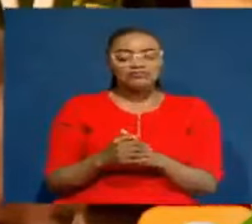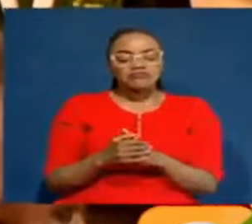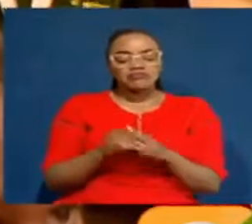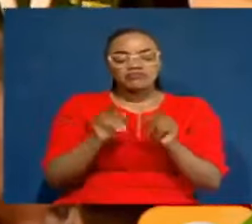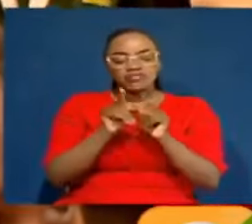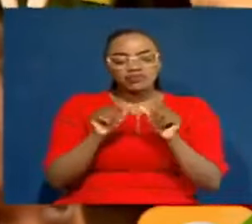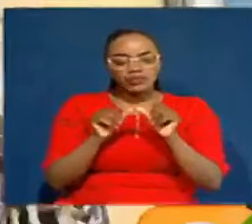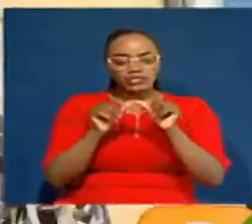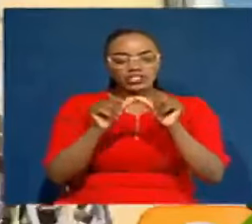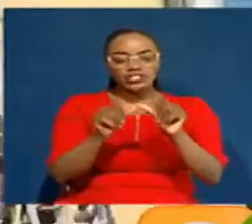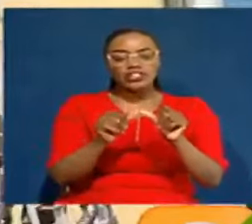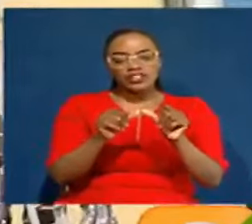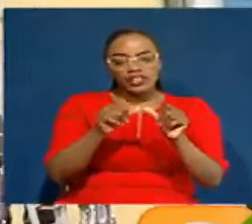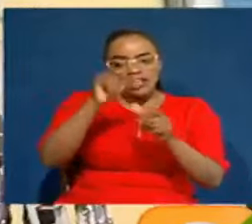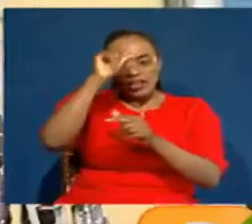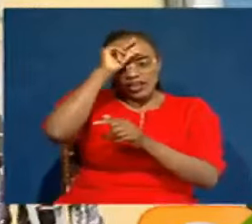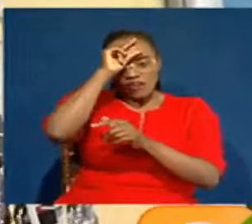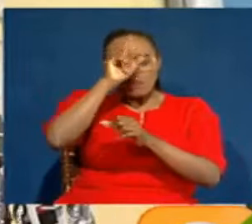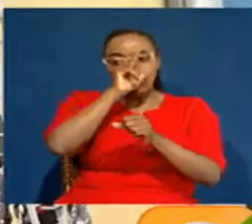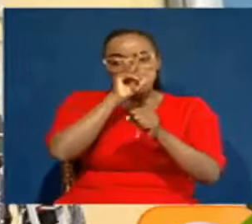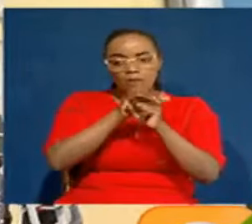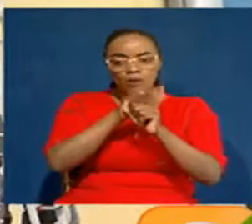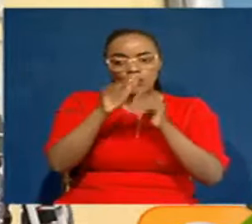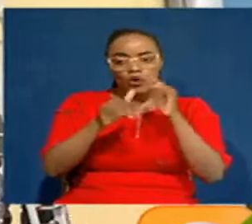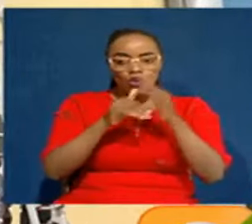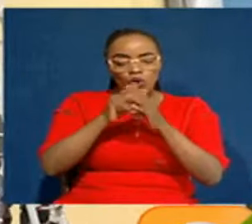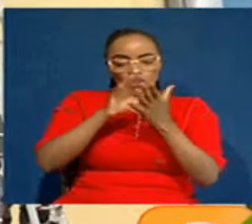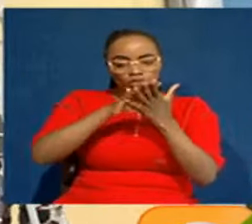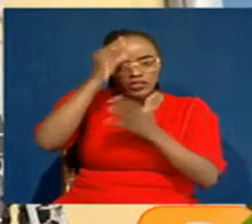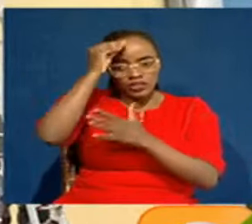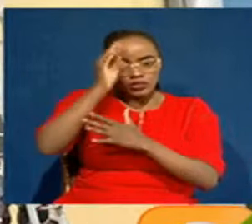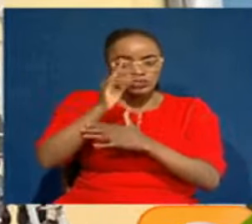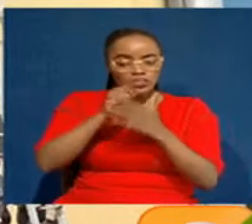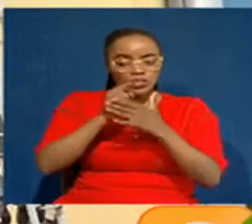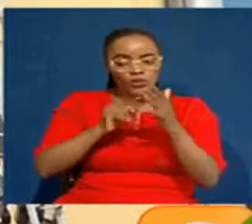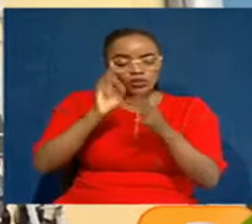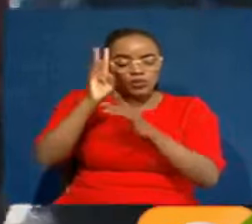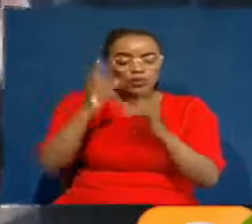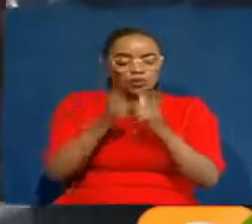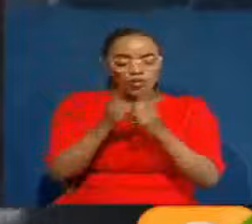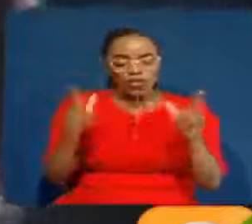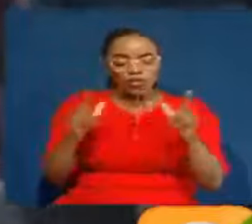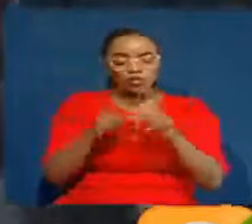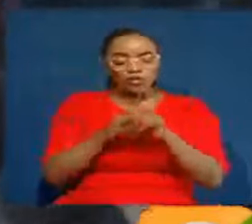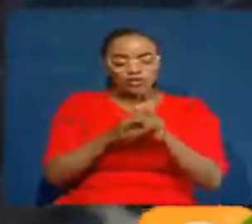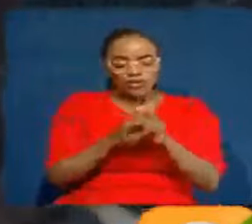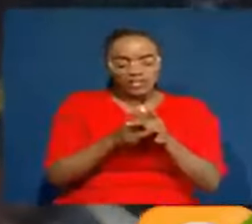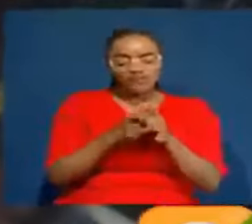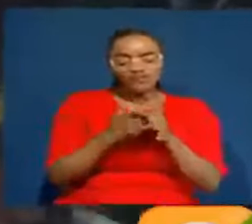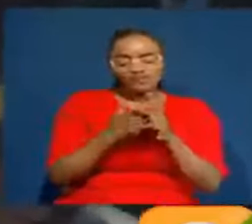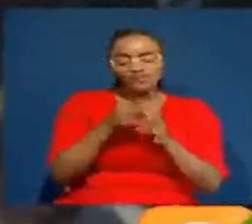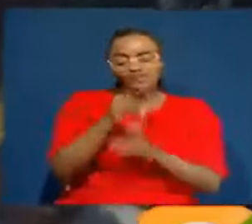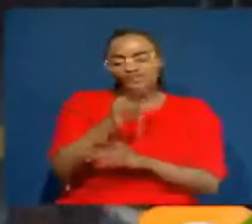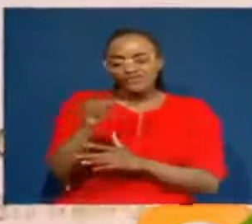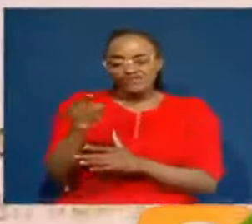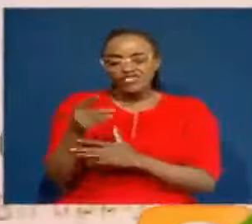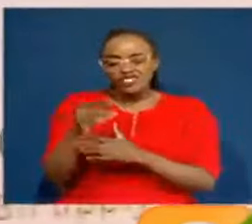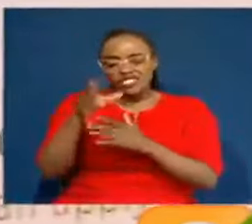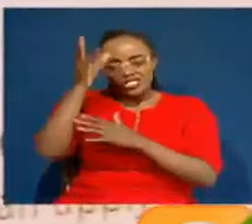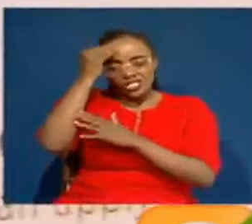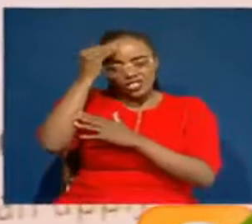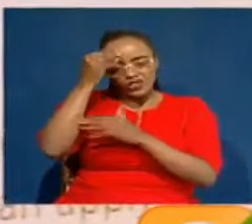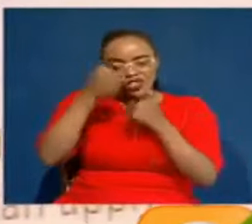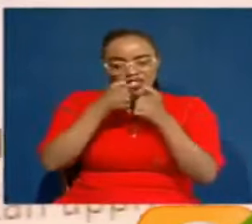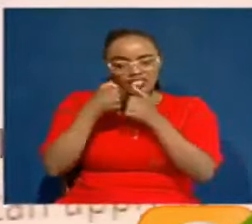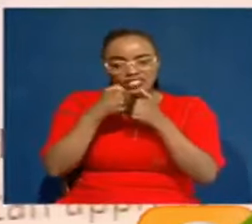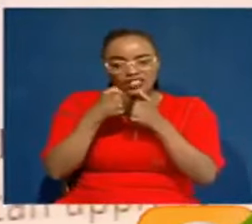haya yakiendelea, serikali imewahakikishia wanafunzi wote kwamba watakubaliwa kuanza masomo licha ya changamoto za karo